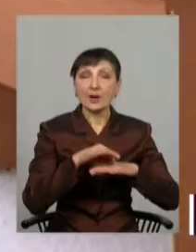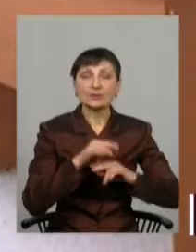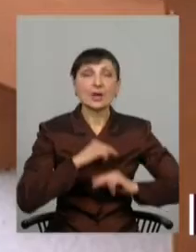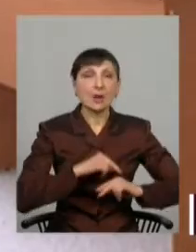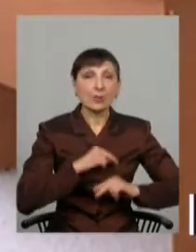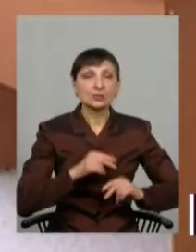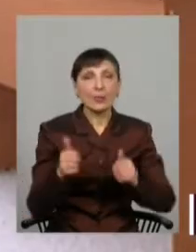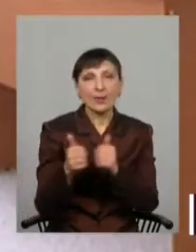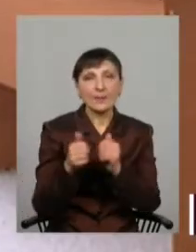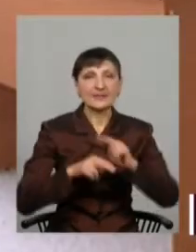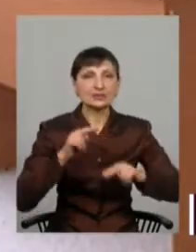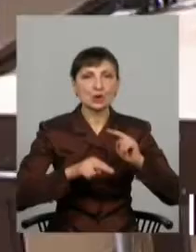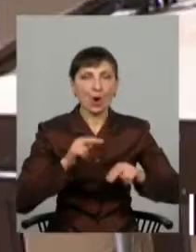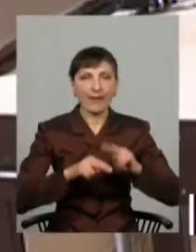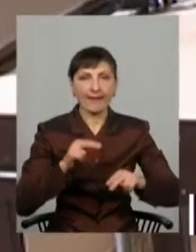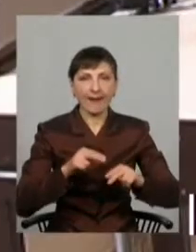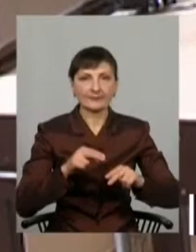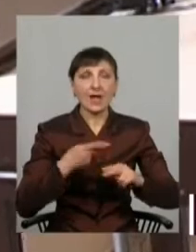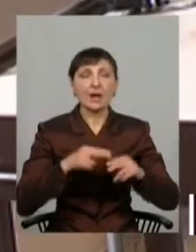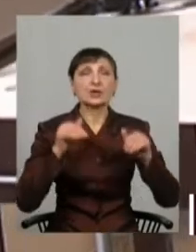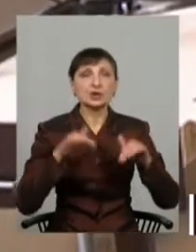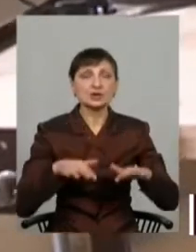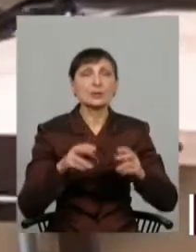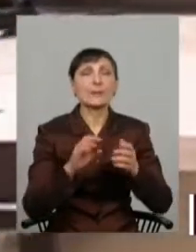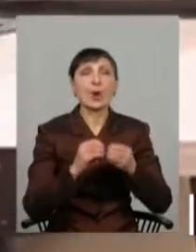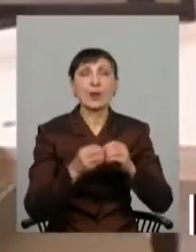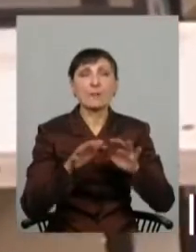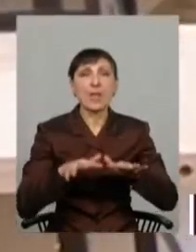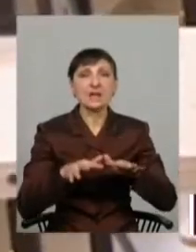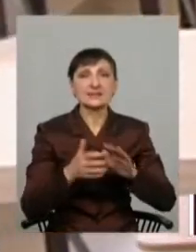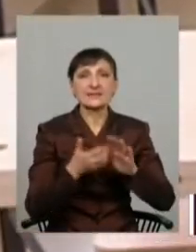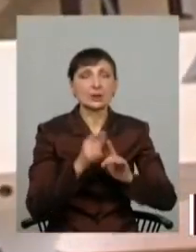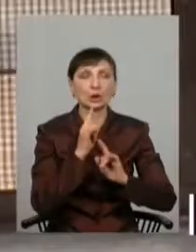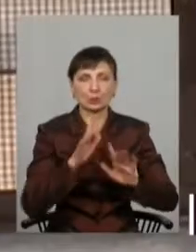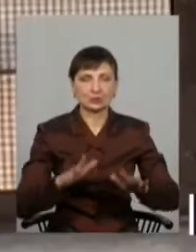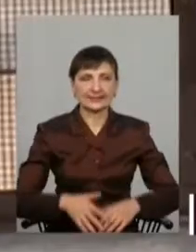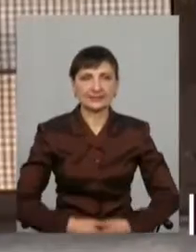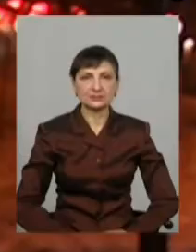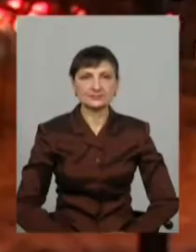работу по пристройке к главному зданию. Это решит проблему с дефицитом ученических мест.